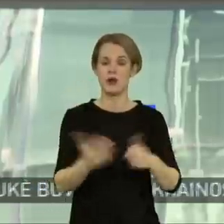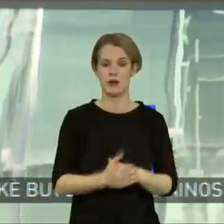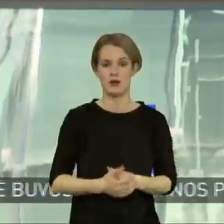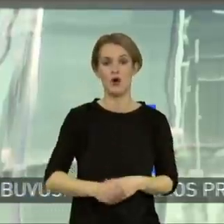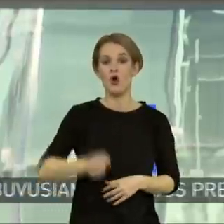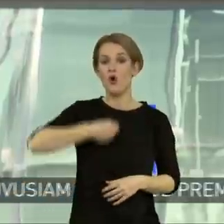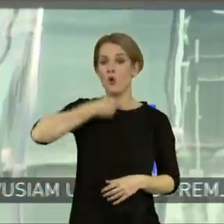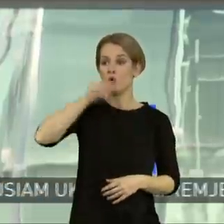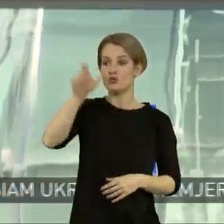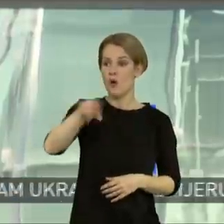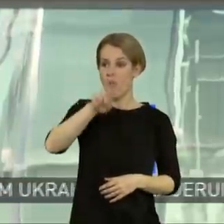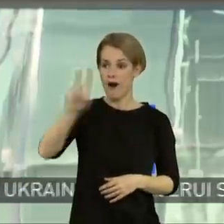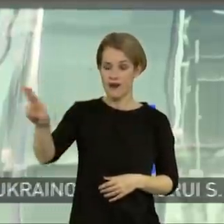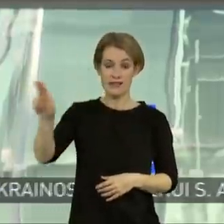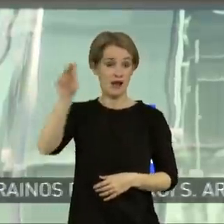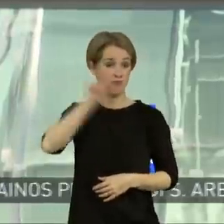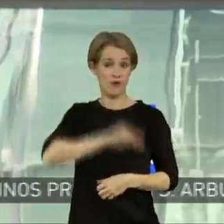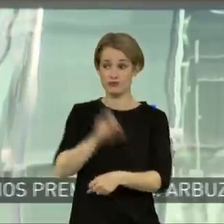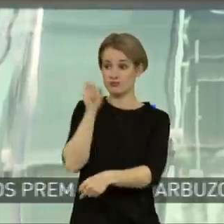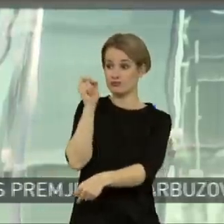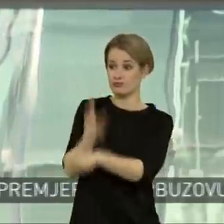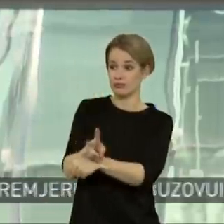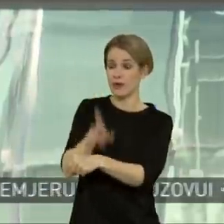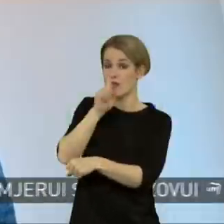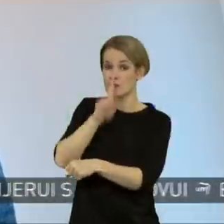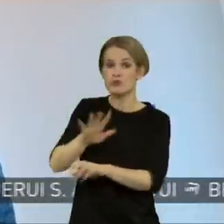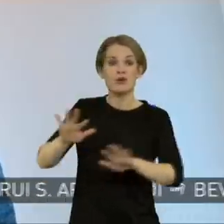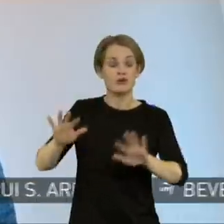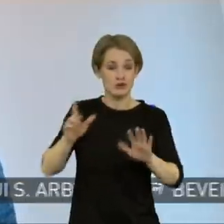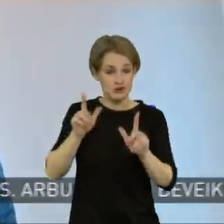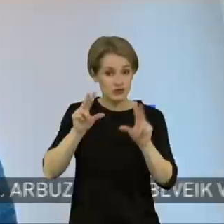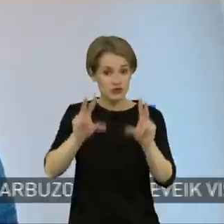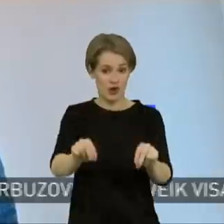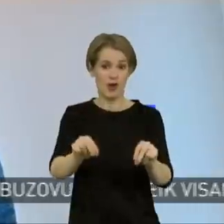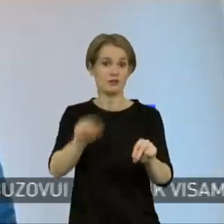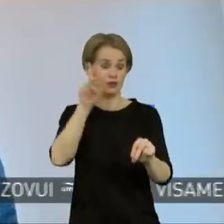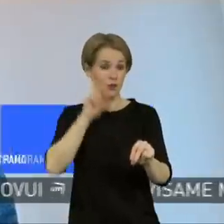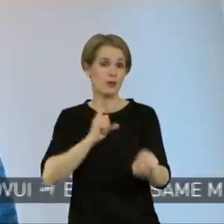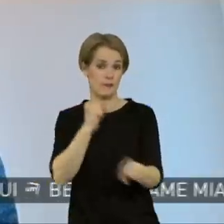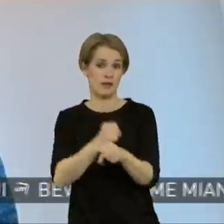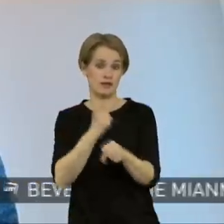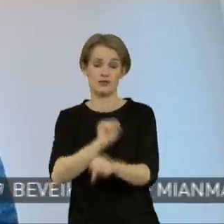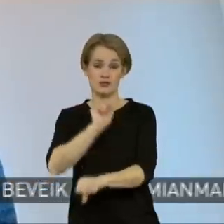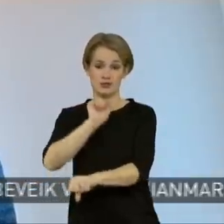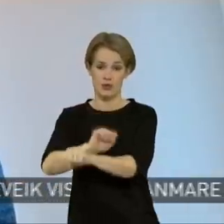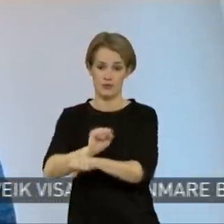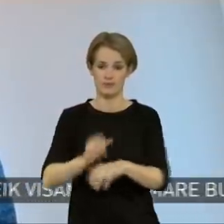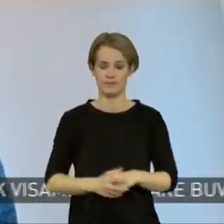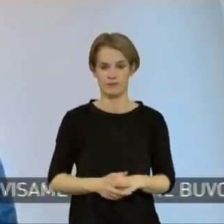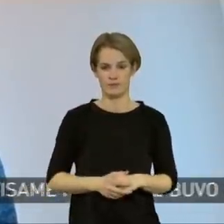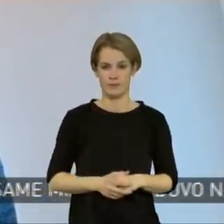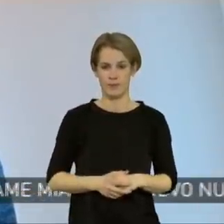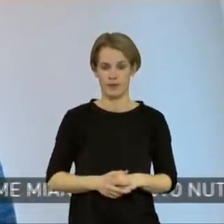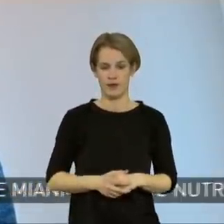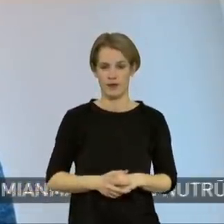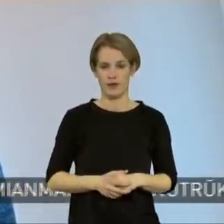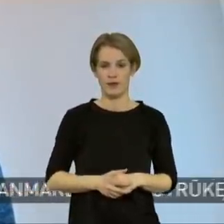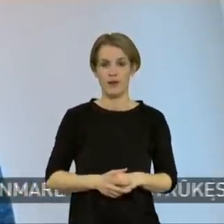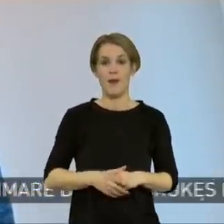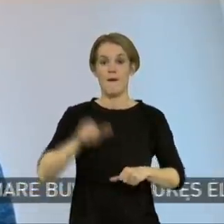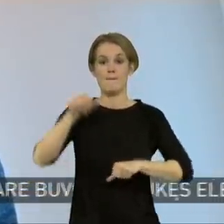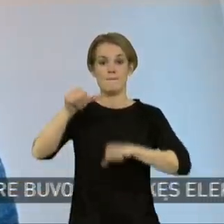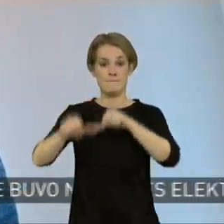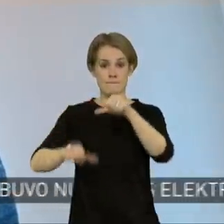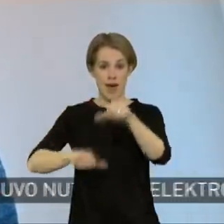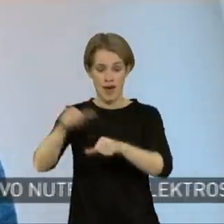nebūtų atleidžiami. Labai svarbus ir jautrus tas amžius yra prieš pensijinis, kur mes suprantame, kad žmonės, jeigu